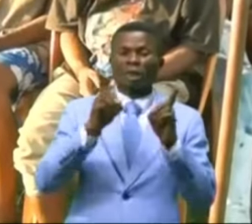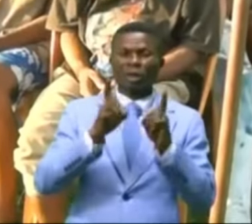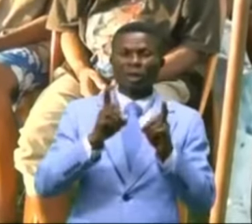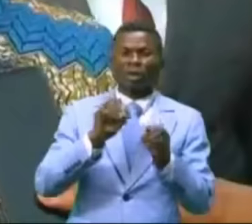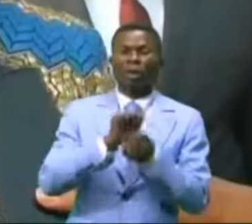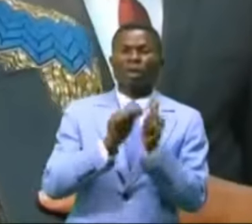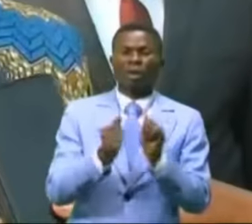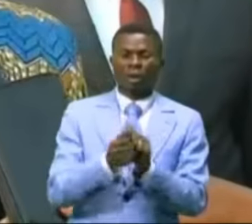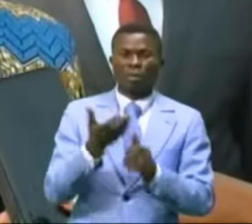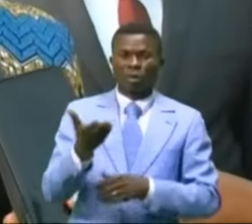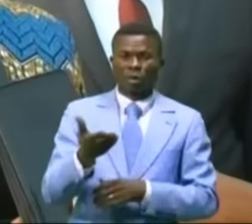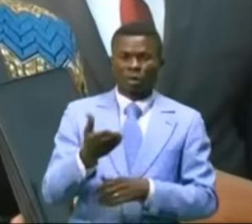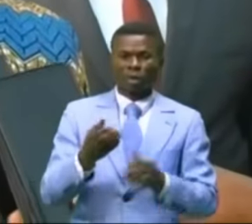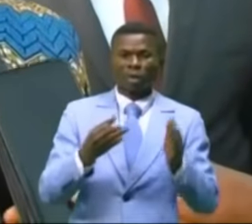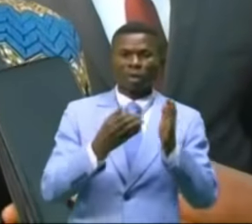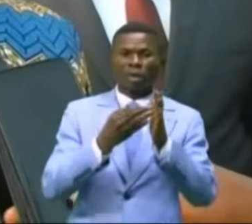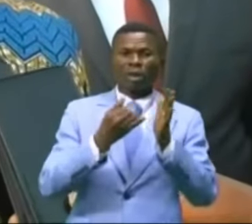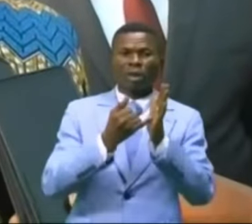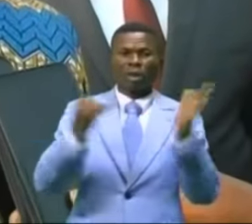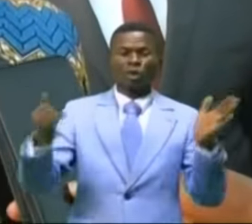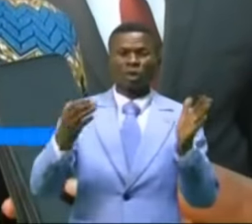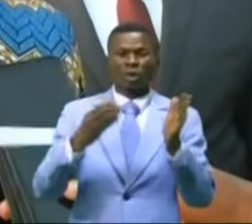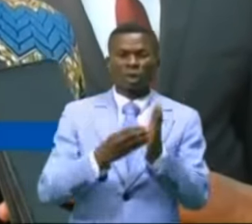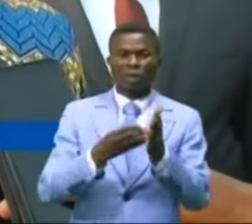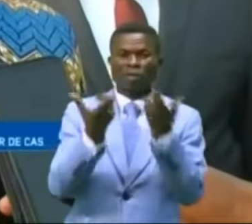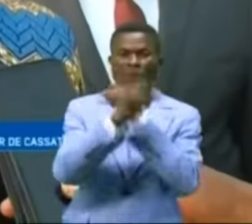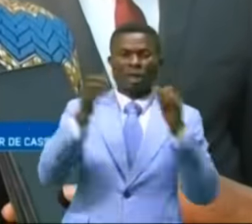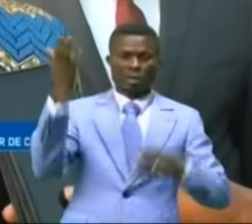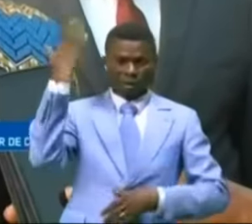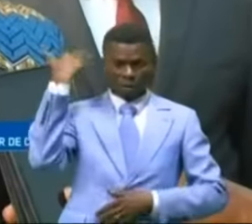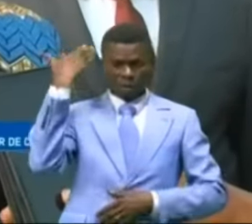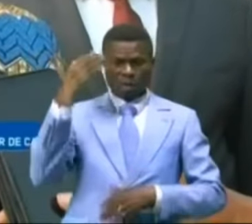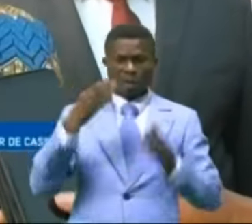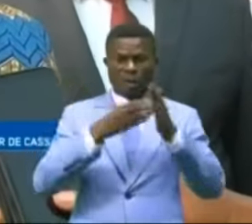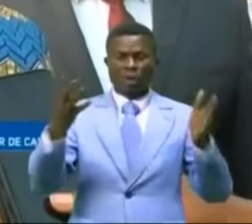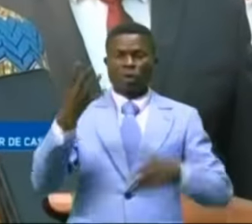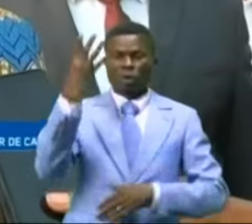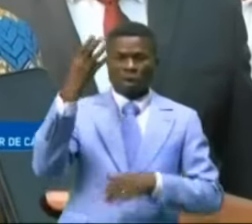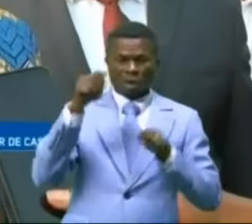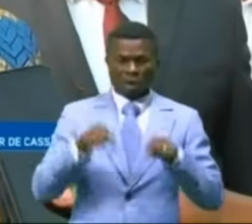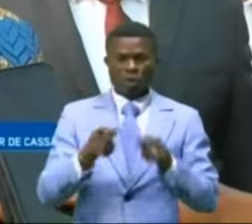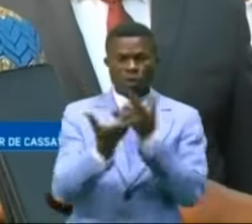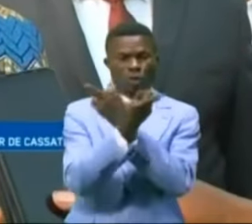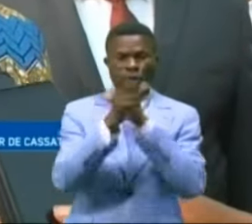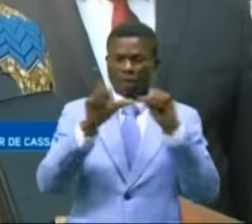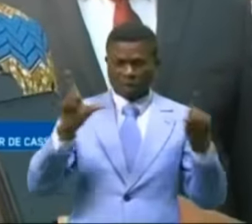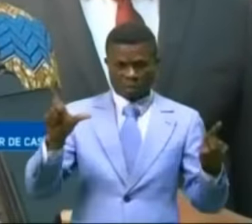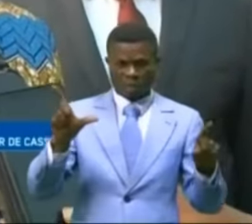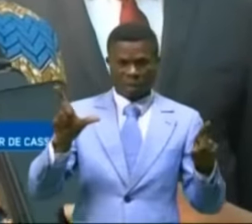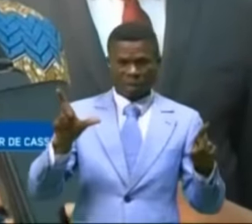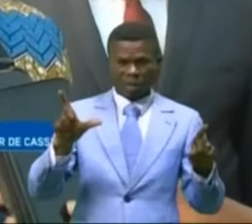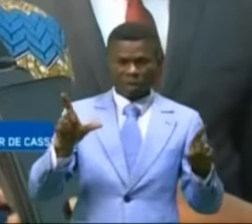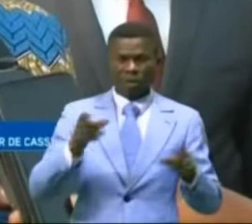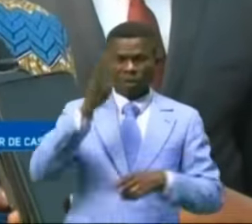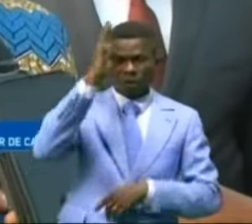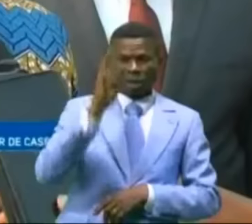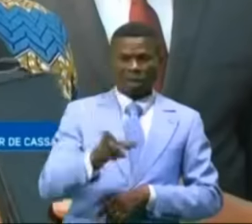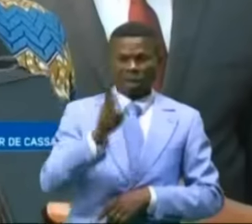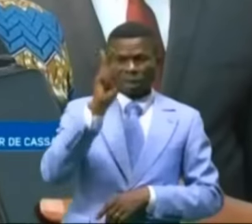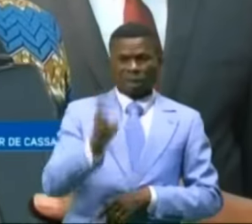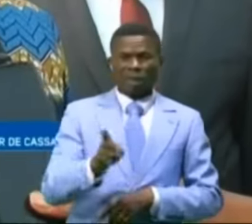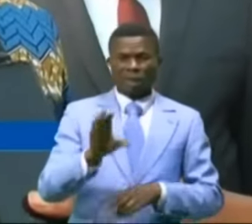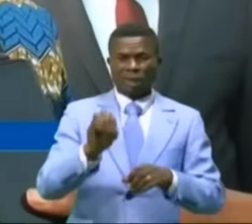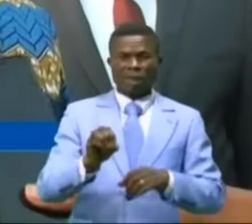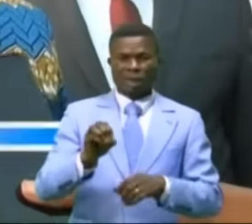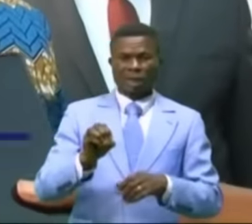bénins. 69 libérés la dernière fois, 94 aujourd'hui et 250 un peu